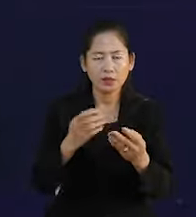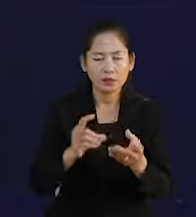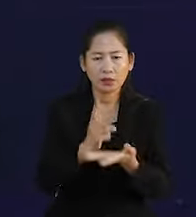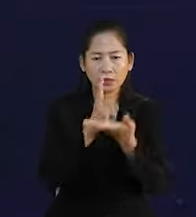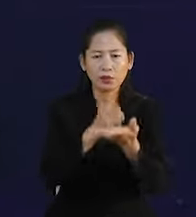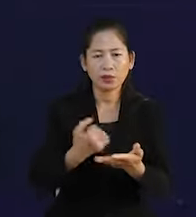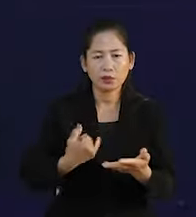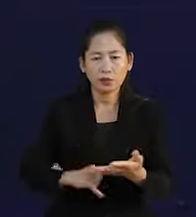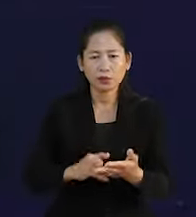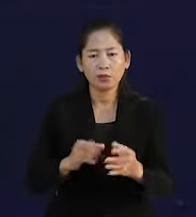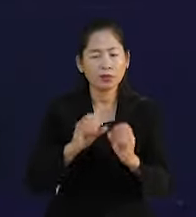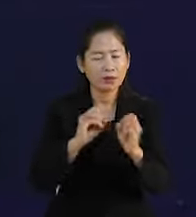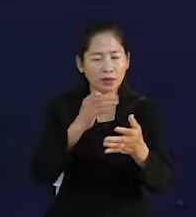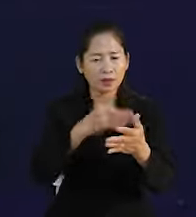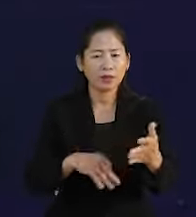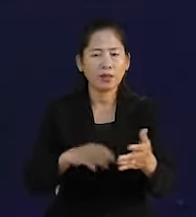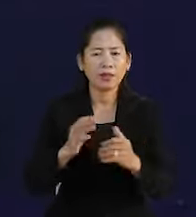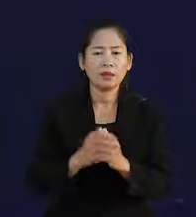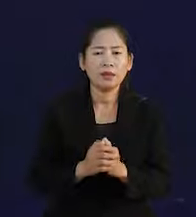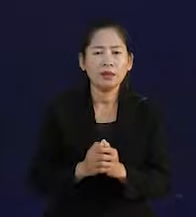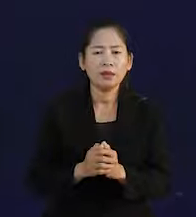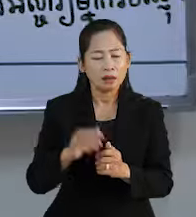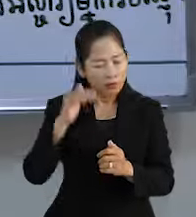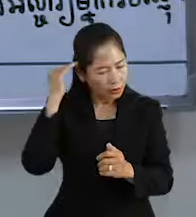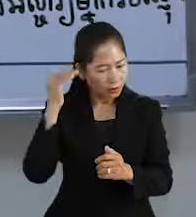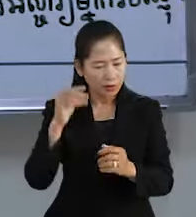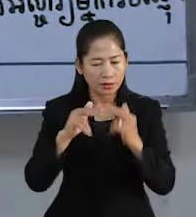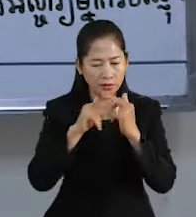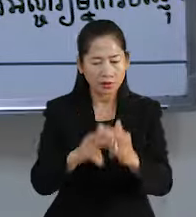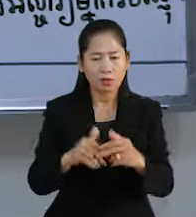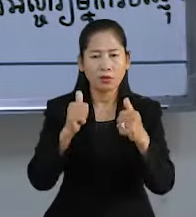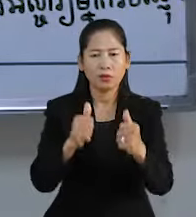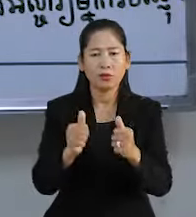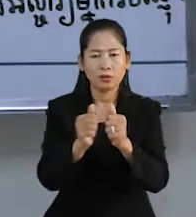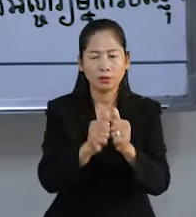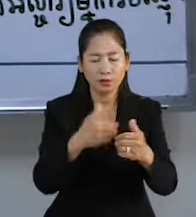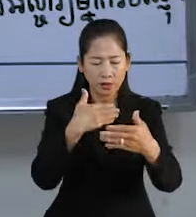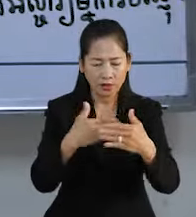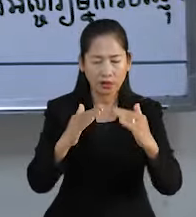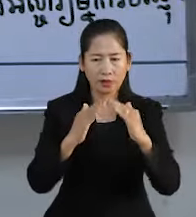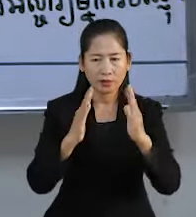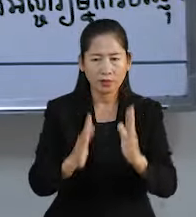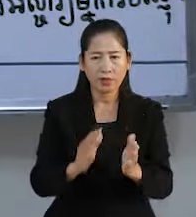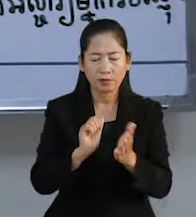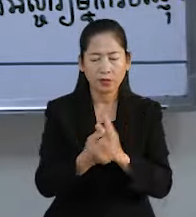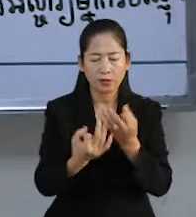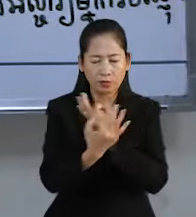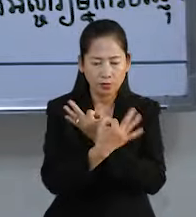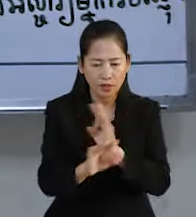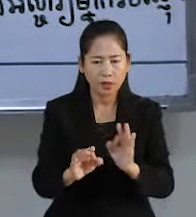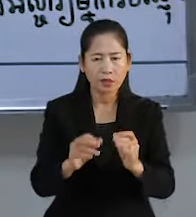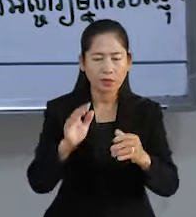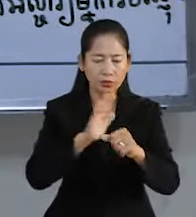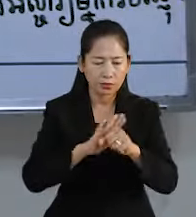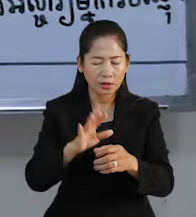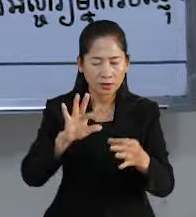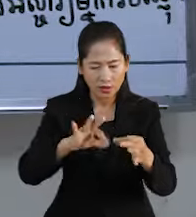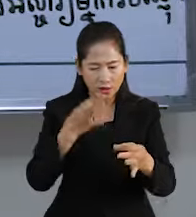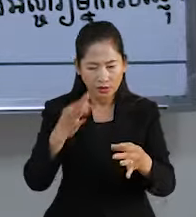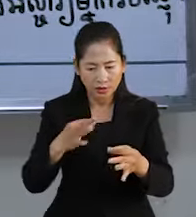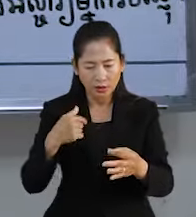ង់កូនកូនមិនឲ្យខ្វះខាតគាត់មានទំនាក់ទំនងល្អជាមួយអ្នកជិតខាងពេលទំនេរគាត់ចូលចិត្តដេ